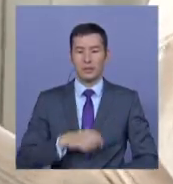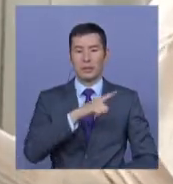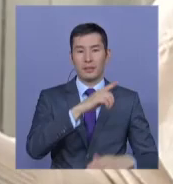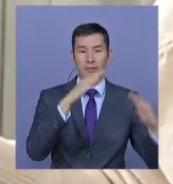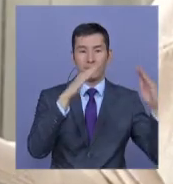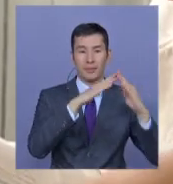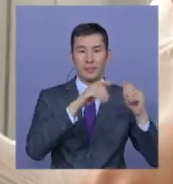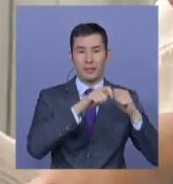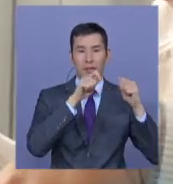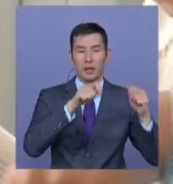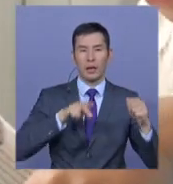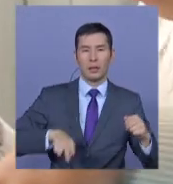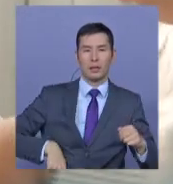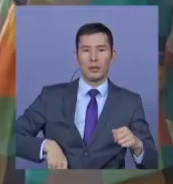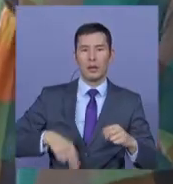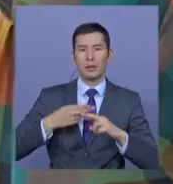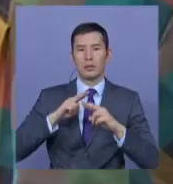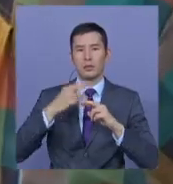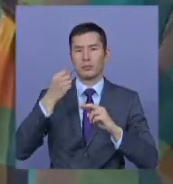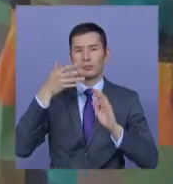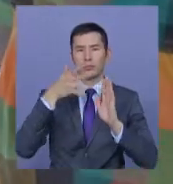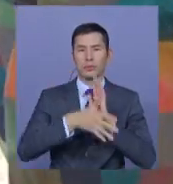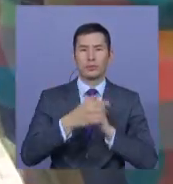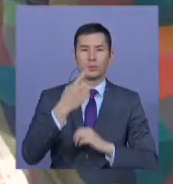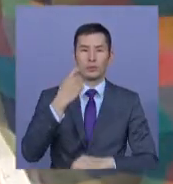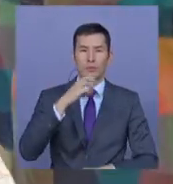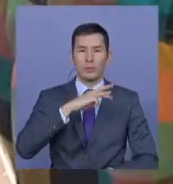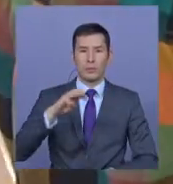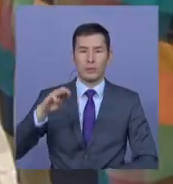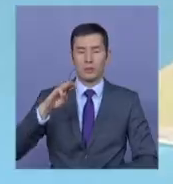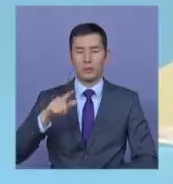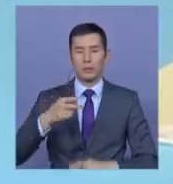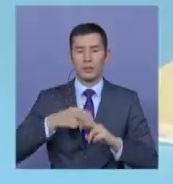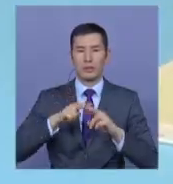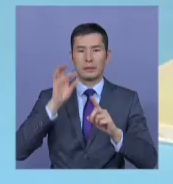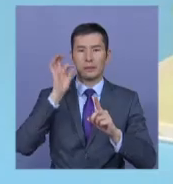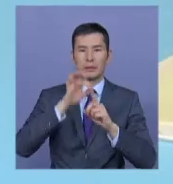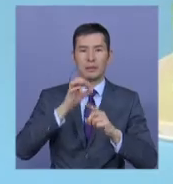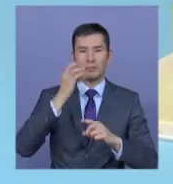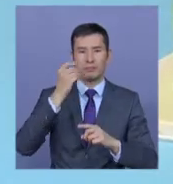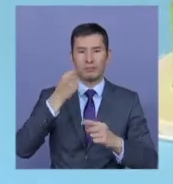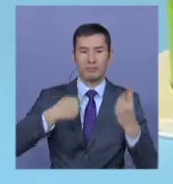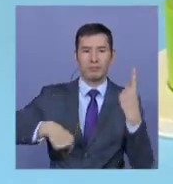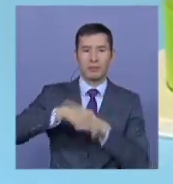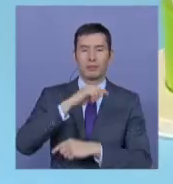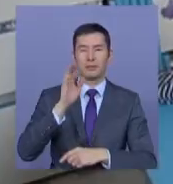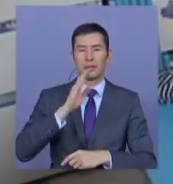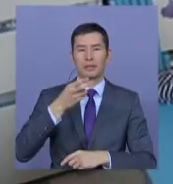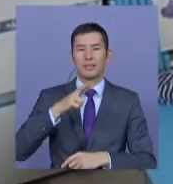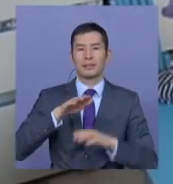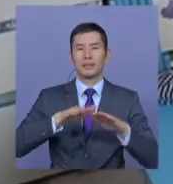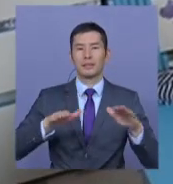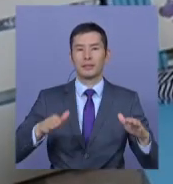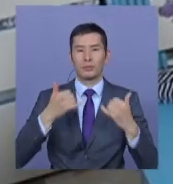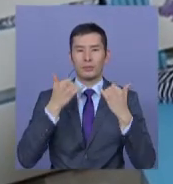ашқан директор бизнесіне 100 миллион теңге инвестиция құйған. Басты ниеті салған қаражатты қайтарып алу емес, бөбектерге жақсы жағдай жасап,